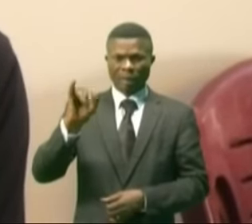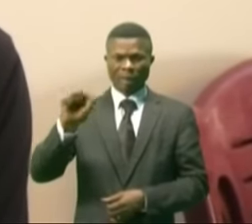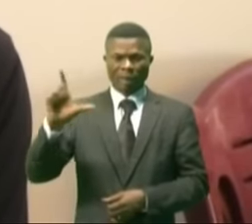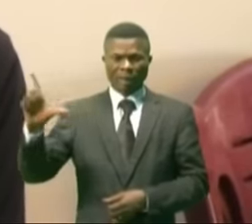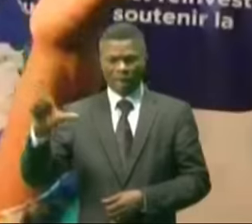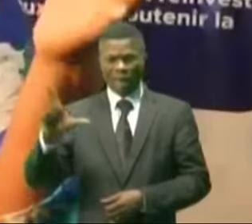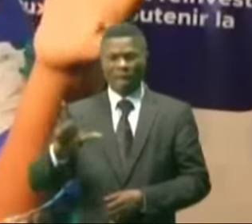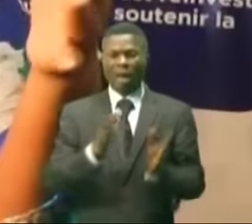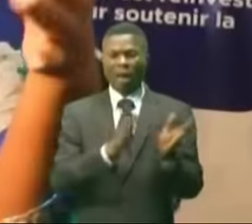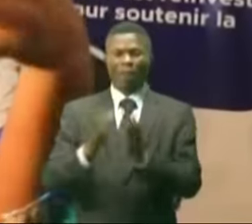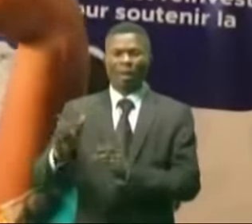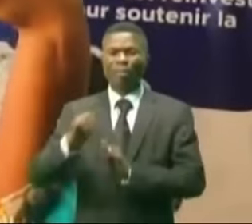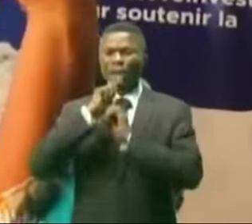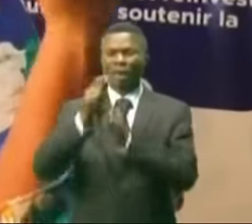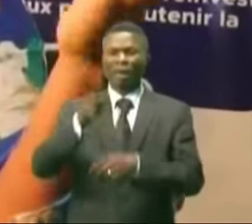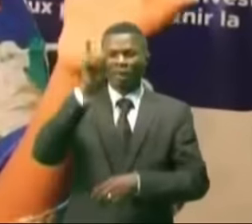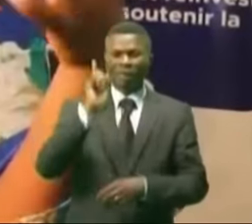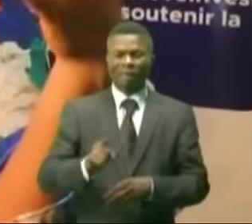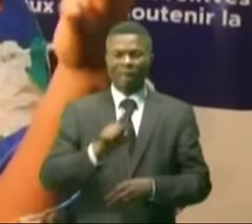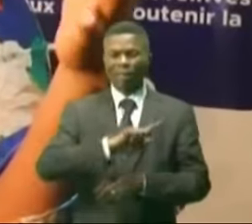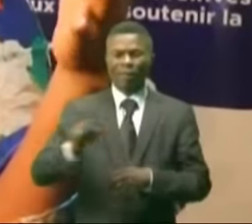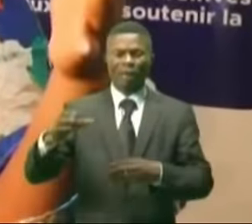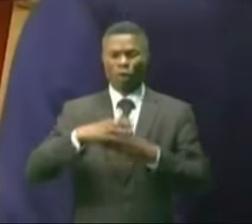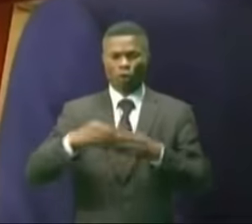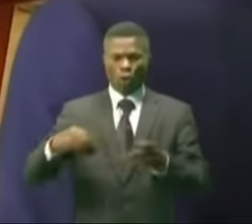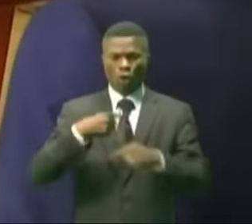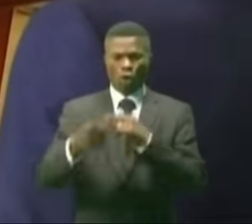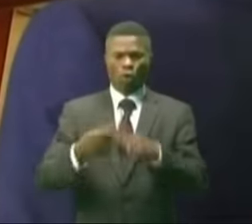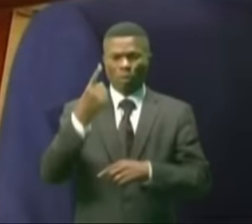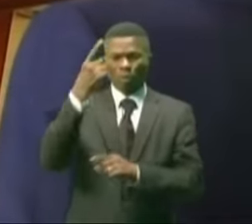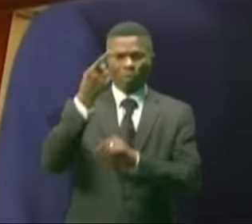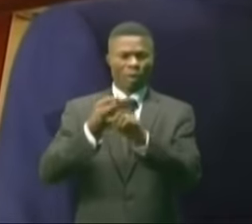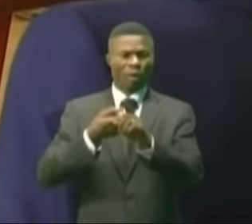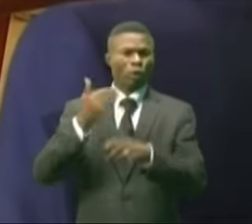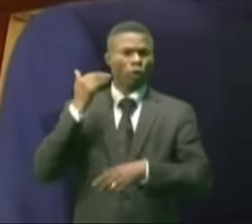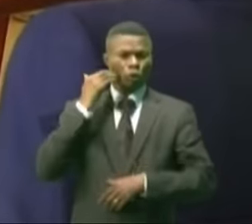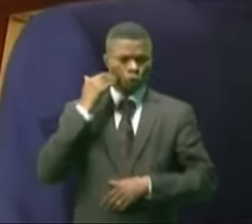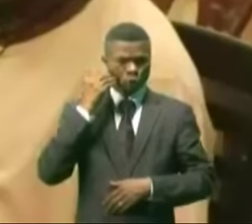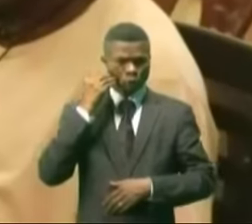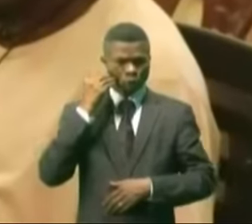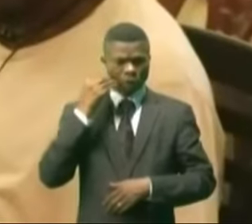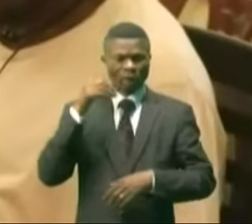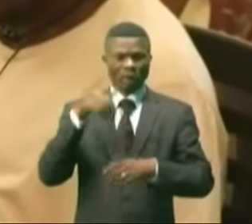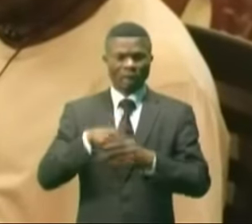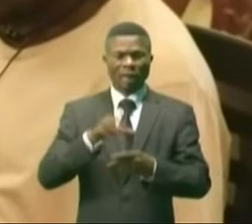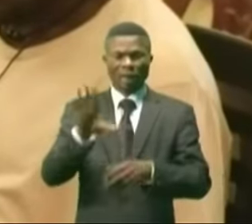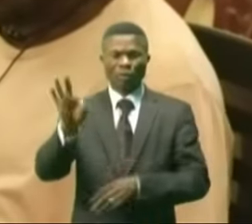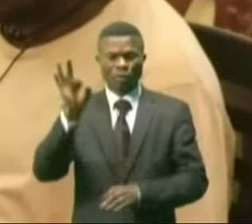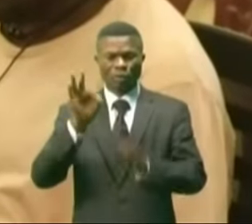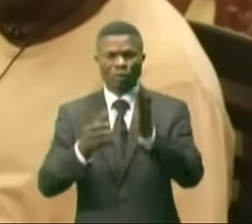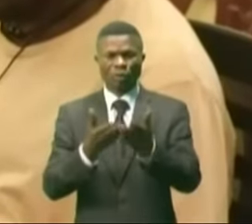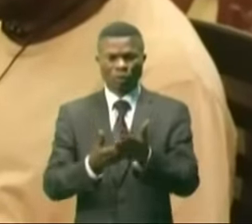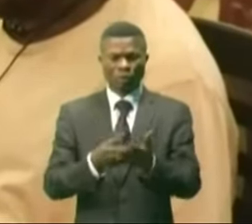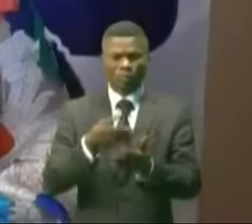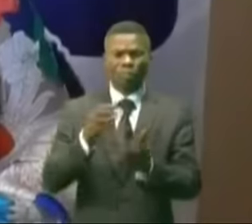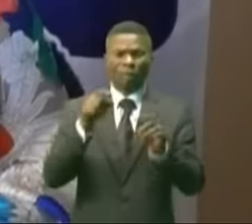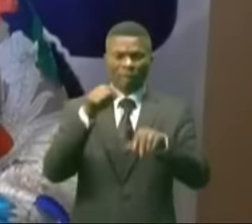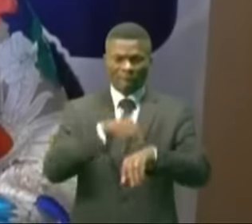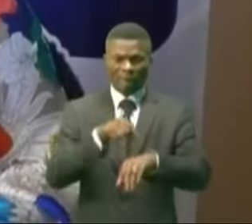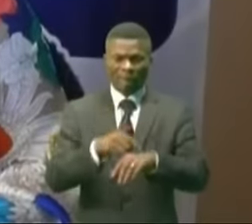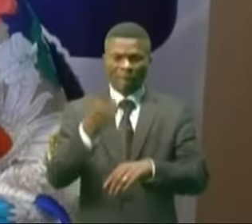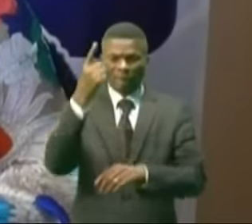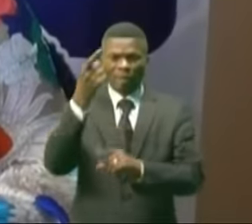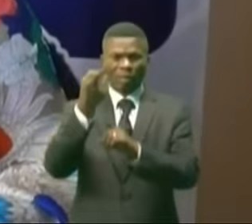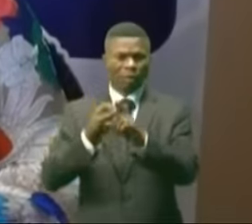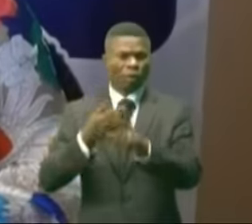gagnants des concours lancés du 1er juin au 14 juillet, date du tirage au sort. Pour ce 1er juin, nous avons